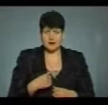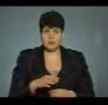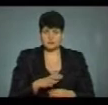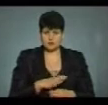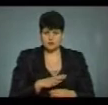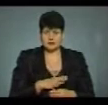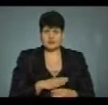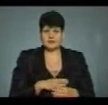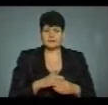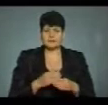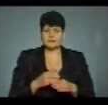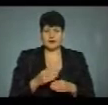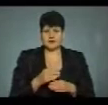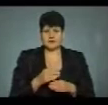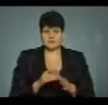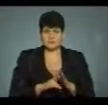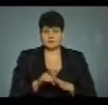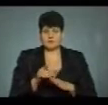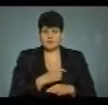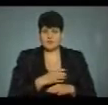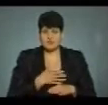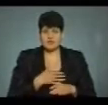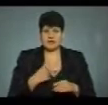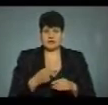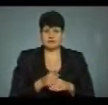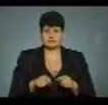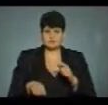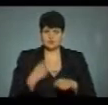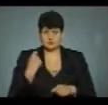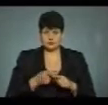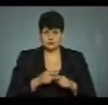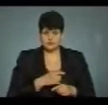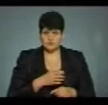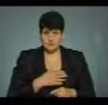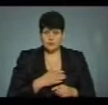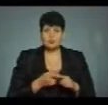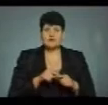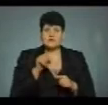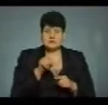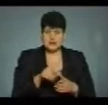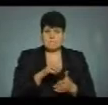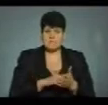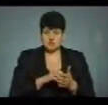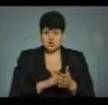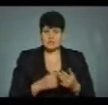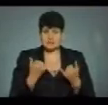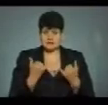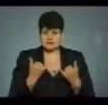стадії приватизації і нам зірвали цю приватизацію. От по цій причині ми зараз